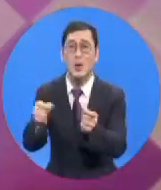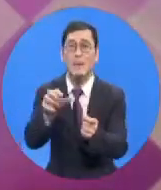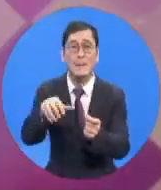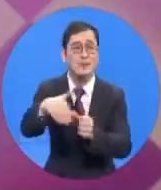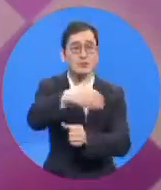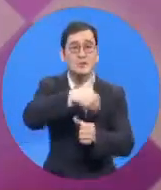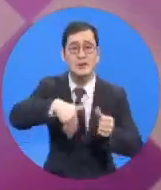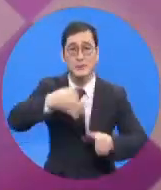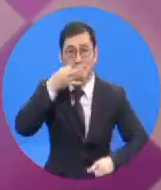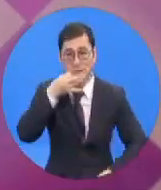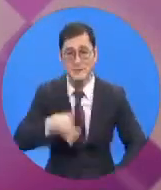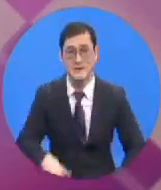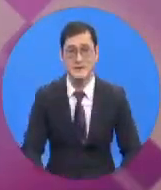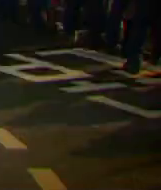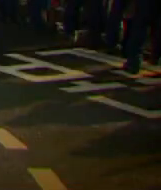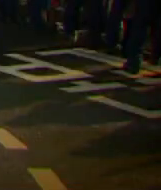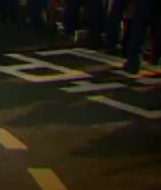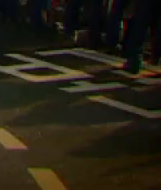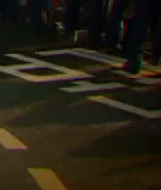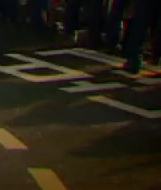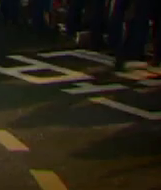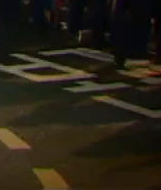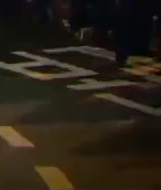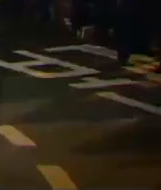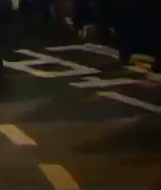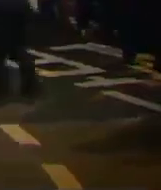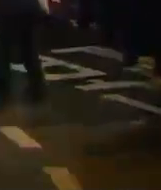보시고 이야기 나누겠습니다.